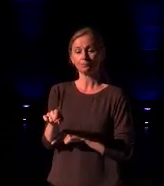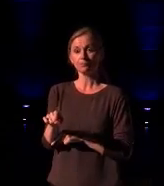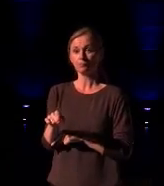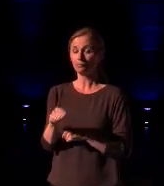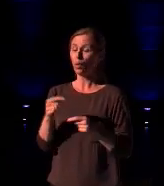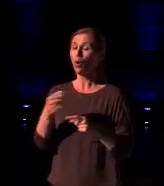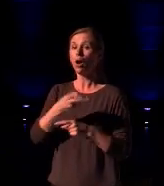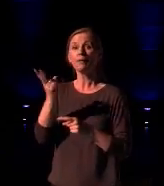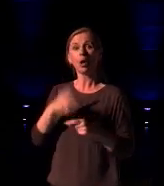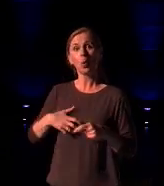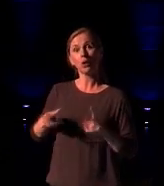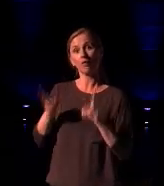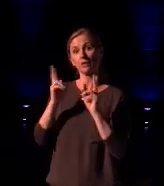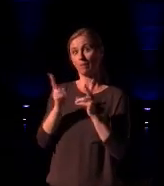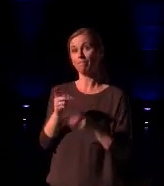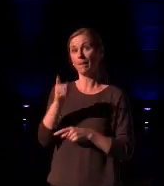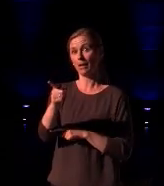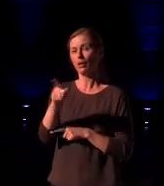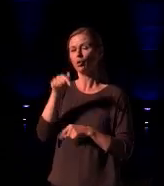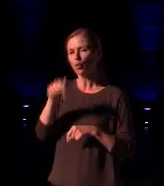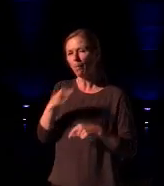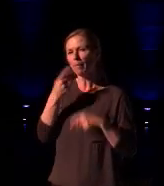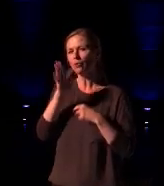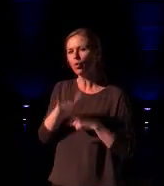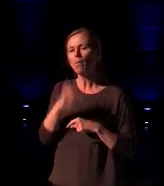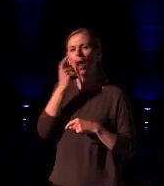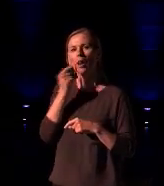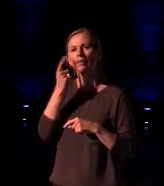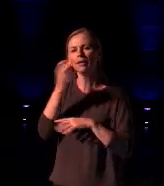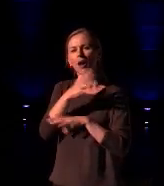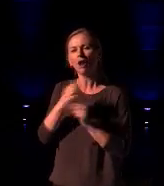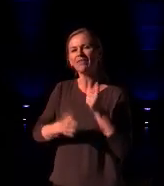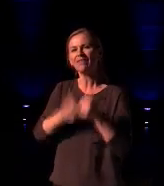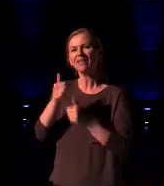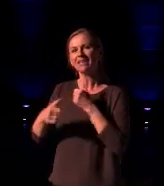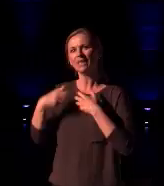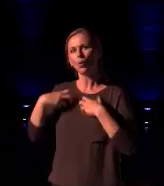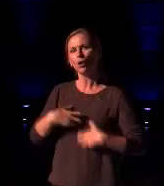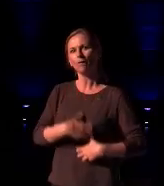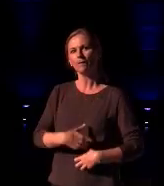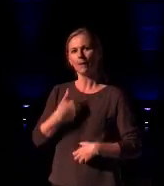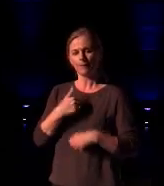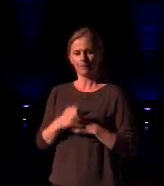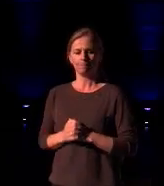med mange andre organer også. Så jeg skal si litt om aldringen av de viktigste organene.